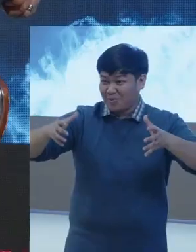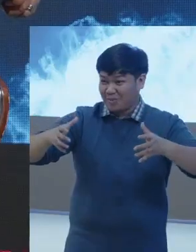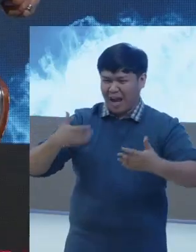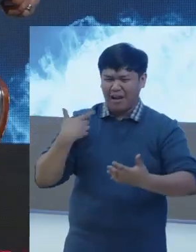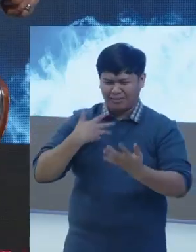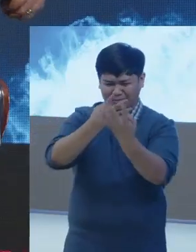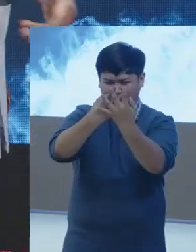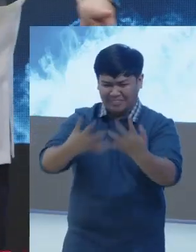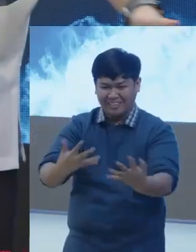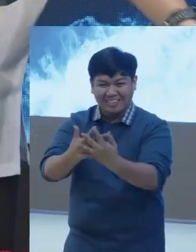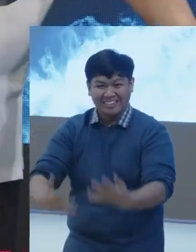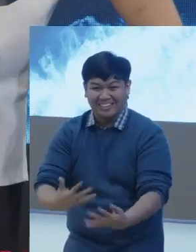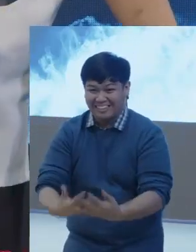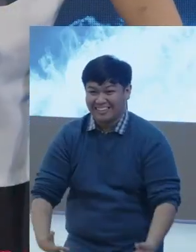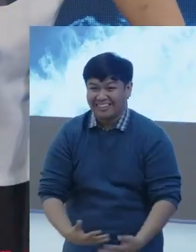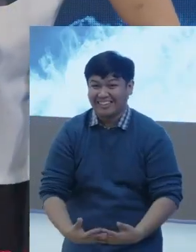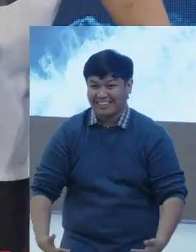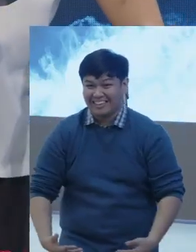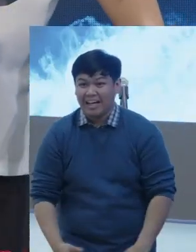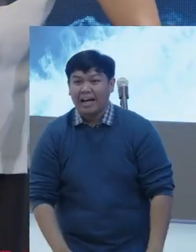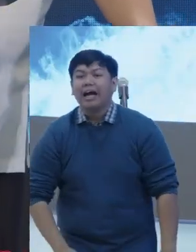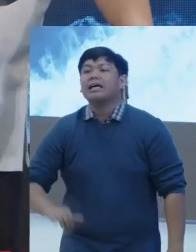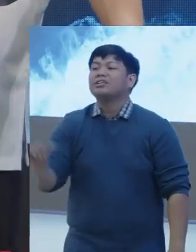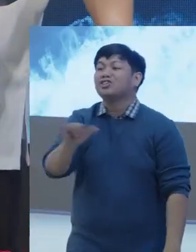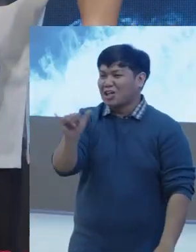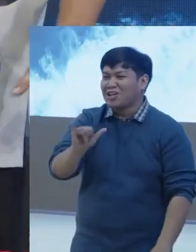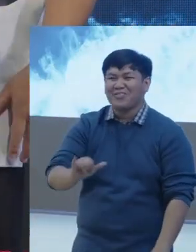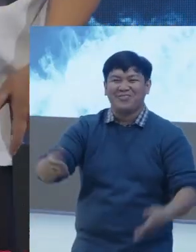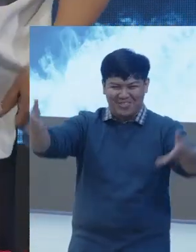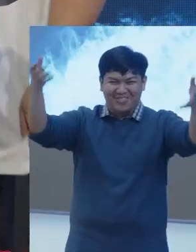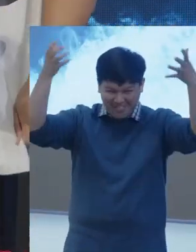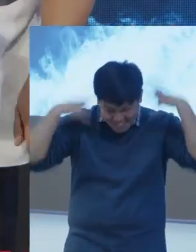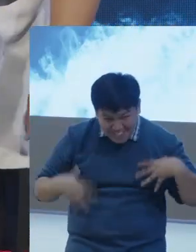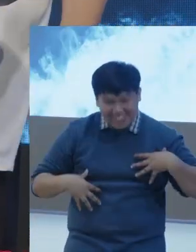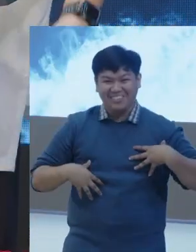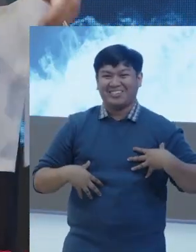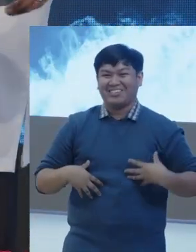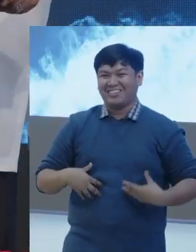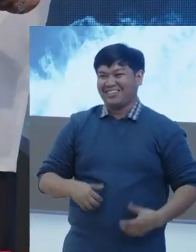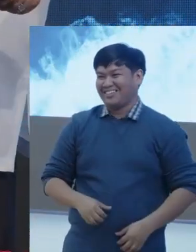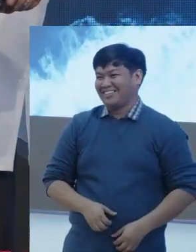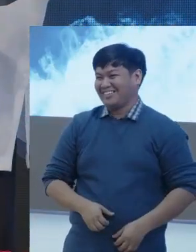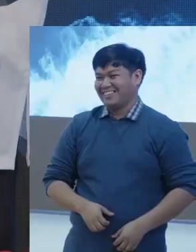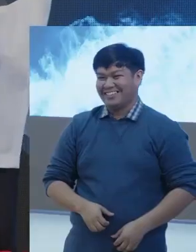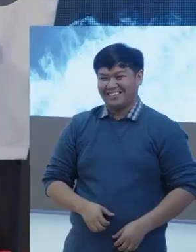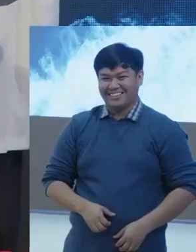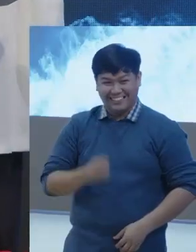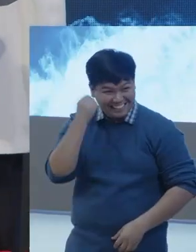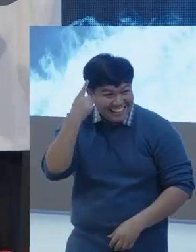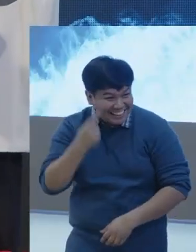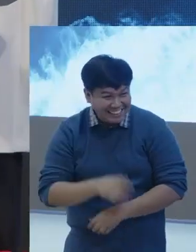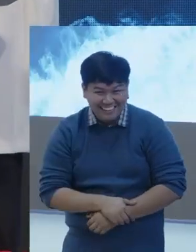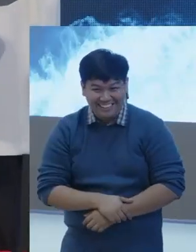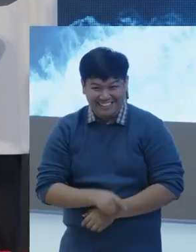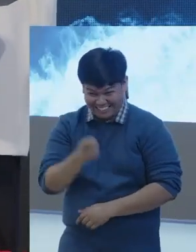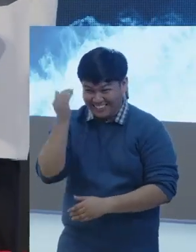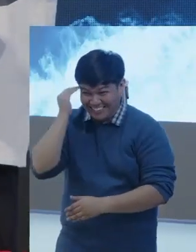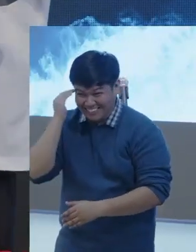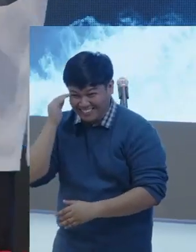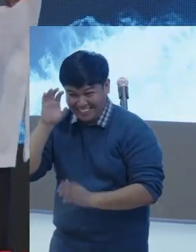lumang sako ng bigas, hindi yung plastic, no? Yung lumang sako ng bigas na magaspang sa balat,